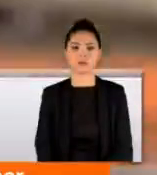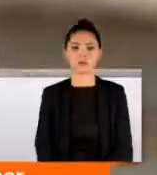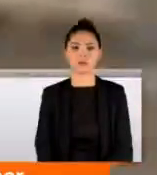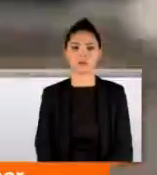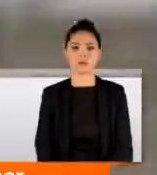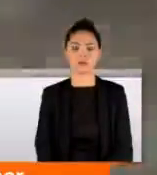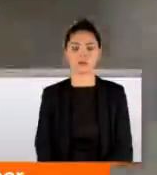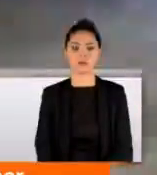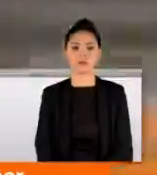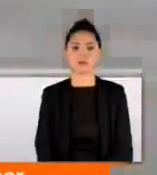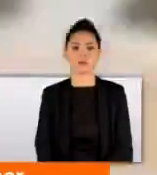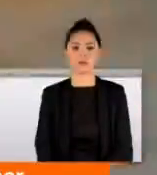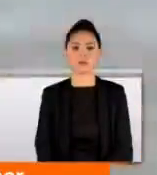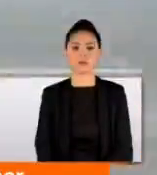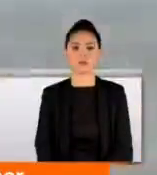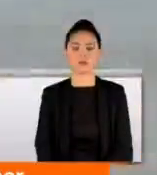Teyze gel.